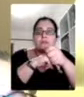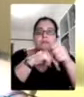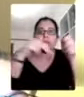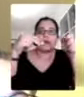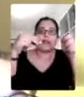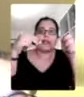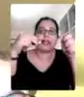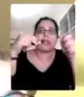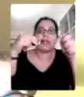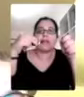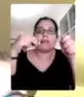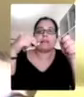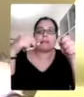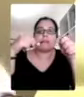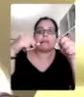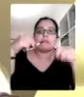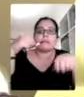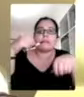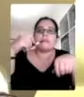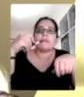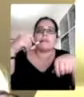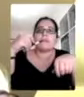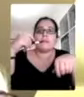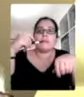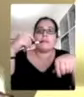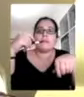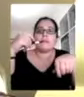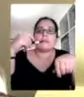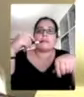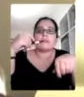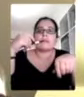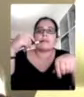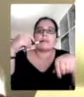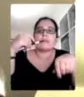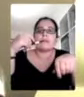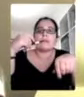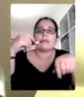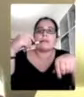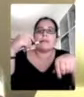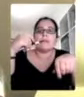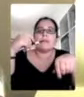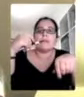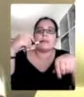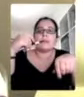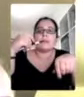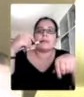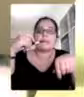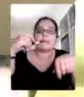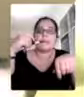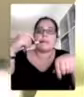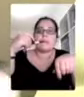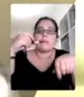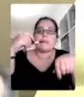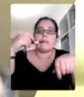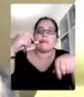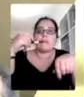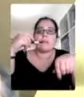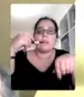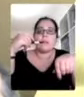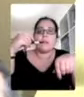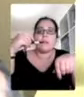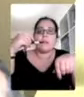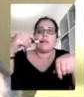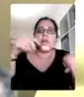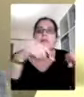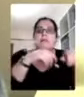kere anlatmıştım bunu arkadaşların değişik değişik paylaşımlarının altında ama bir de burada bizde görsel